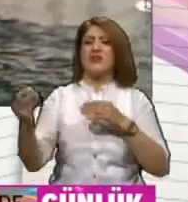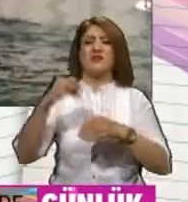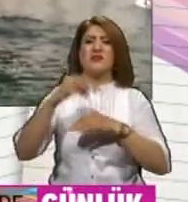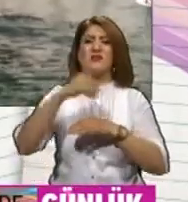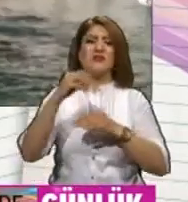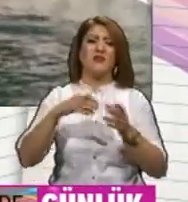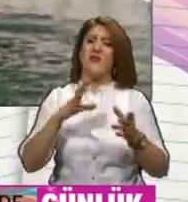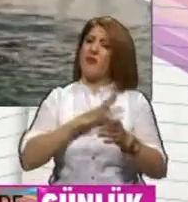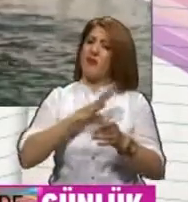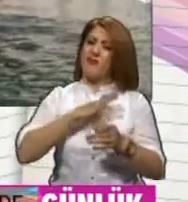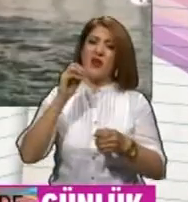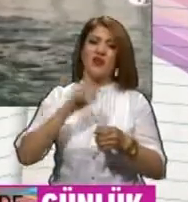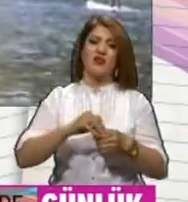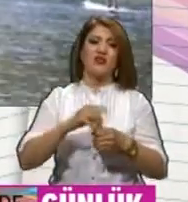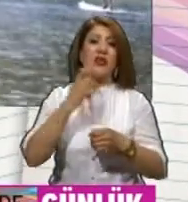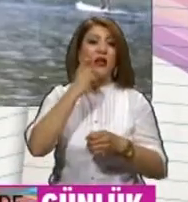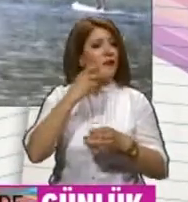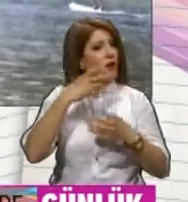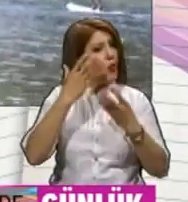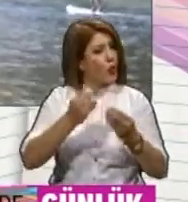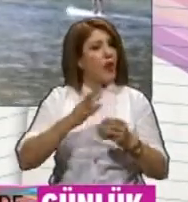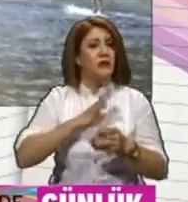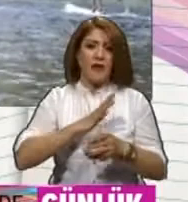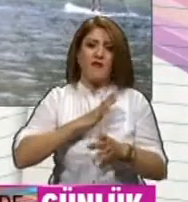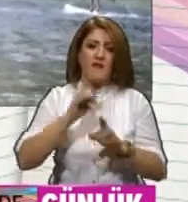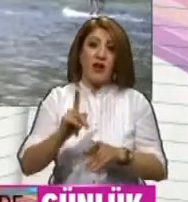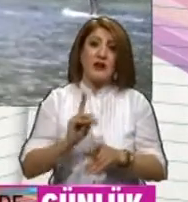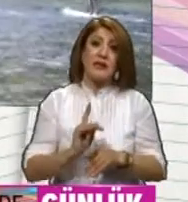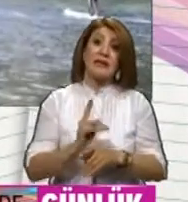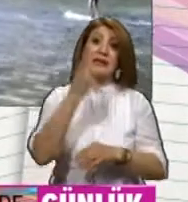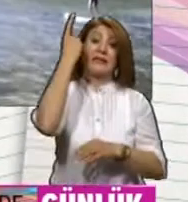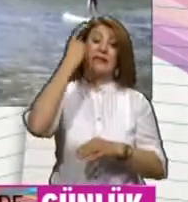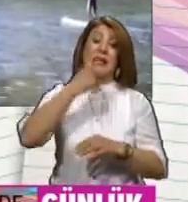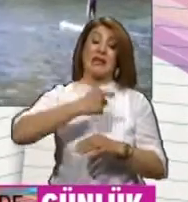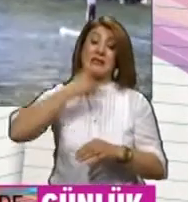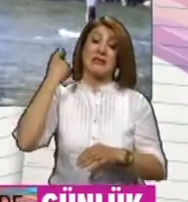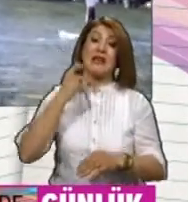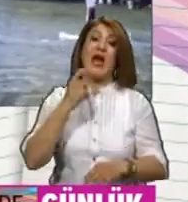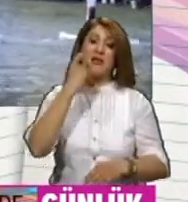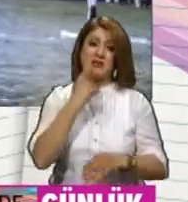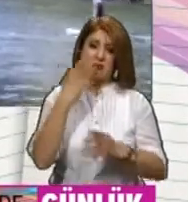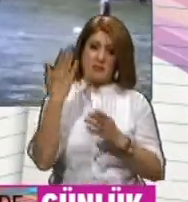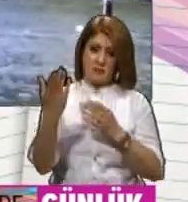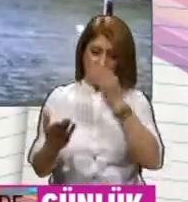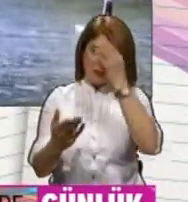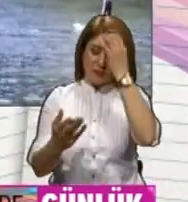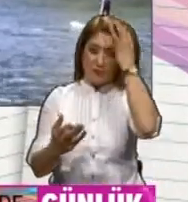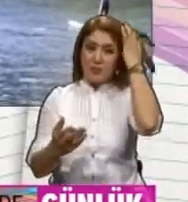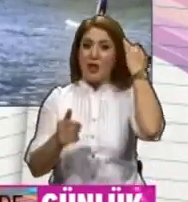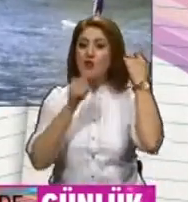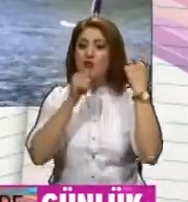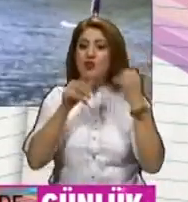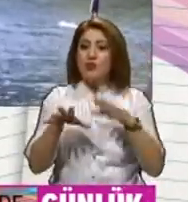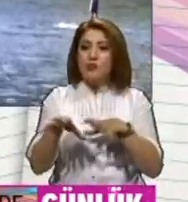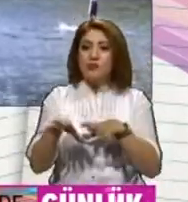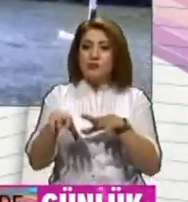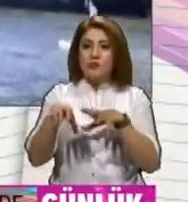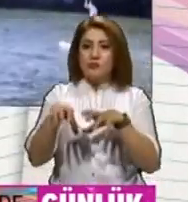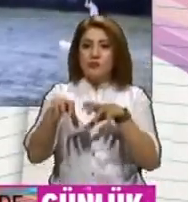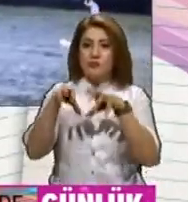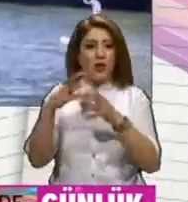var. Ahşaptan da yapıyorlar. İlk başta ahşapmış zaten. Öyle tahmin ediyorum. Evet. Ama tabii su çektikçe